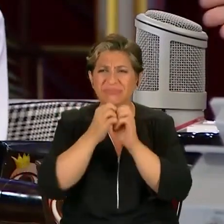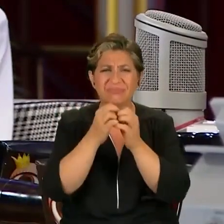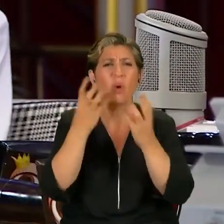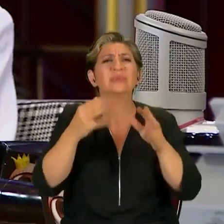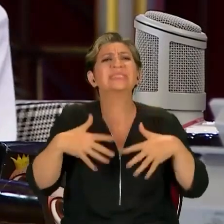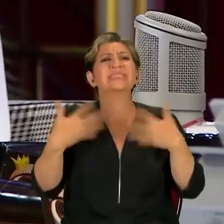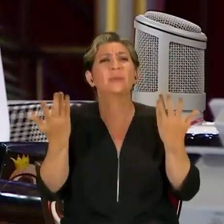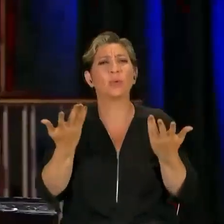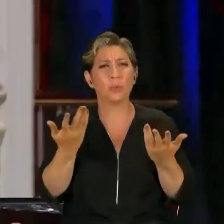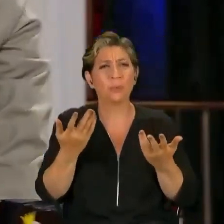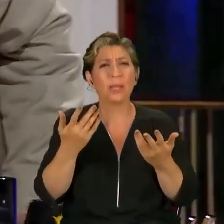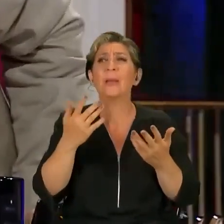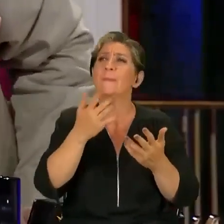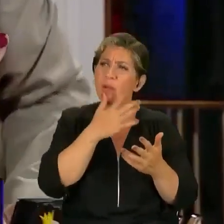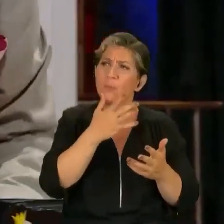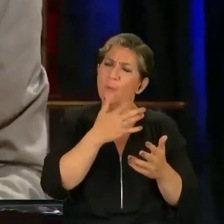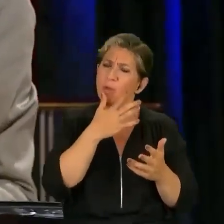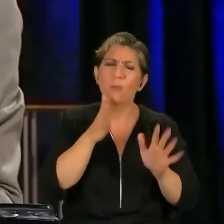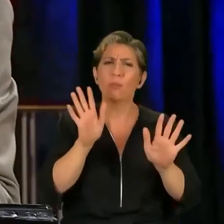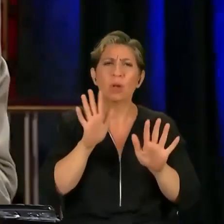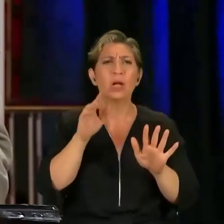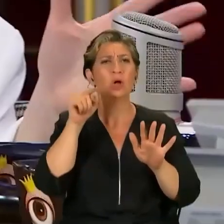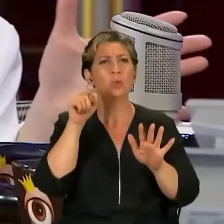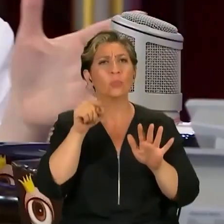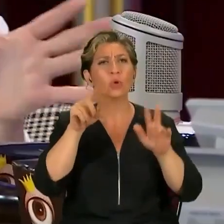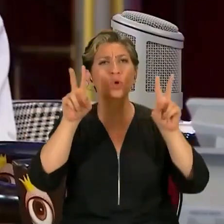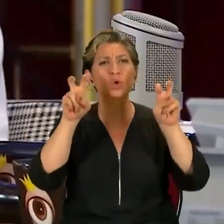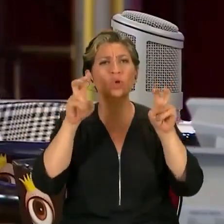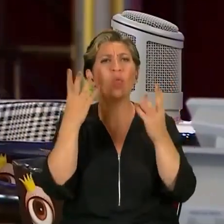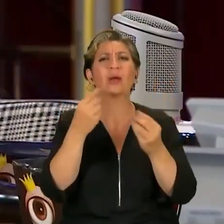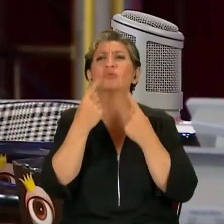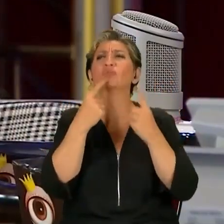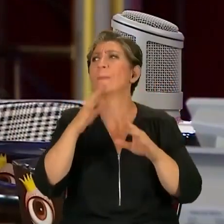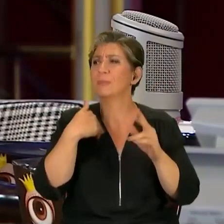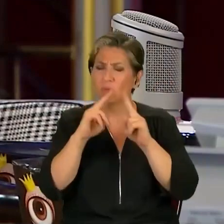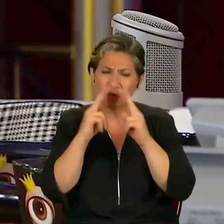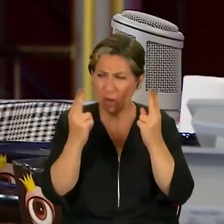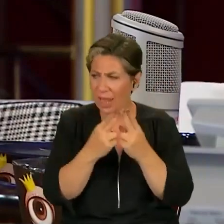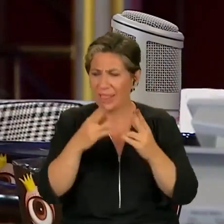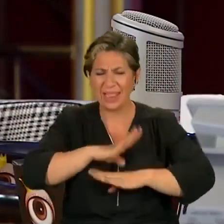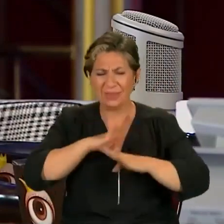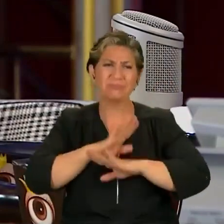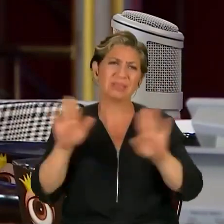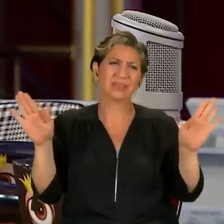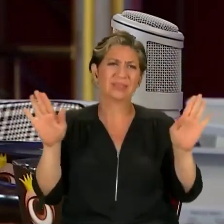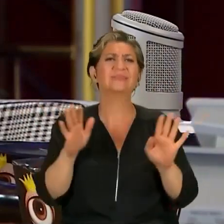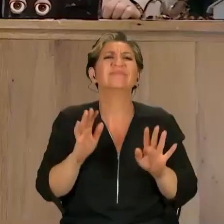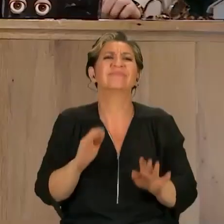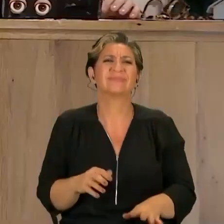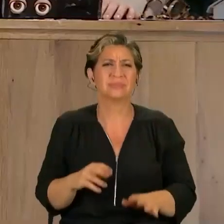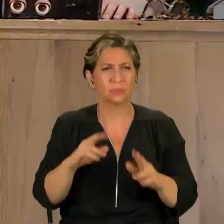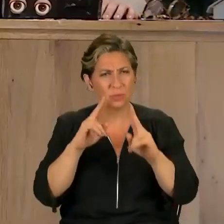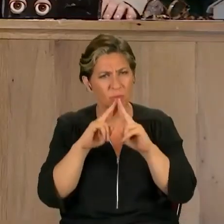öyle yok bir insan değilim. Yok ya ben konuyu açmaya çalışmıyorum. Biliyorum. Sadece bu konu bazında da konuşmuyorum. Benim dünyayla derdim bitti artık. Yapar da işlerim.